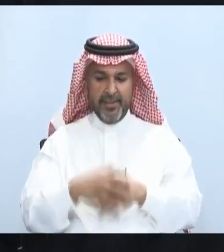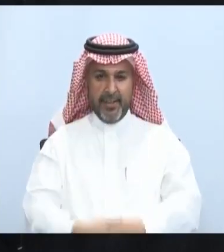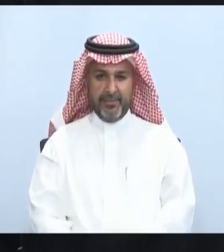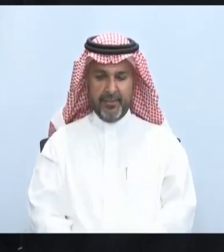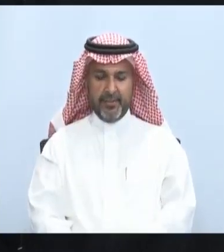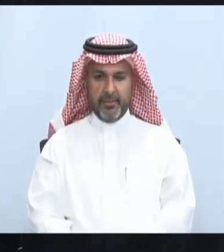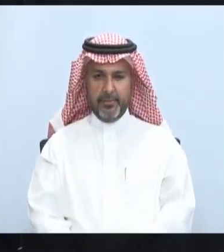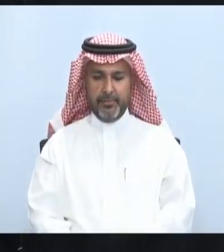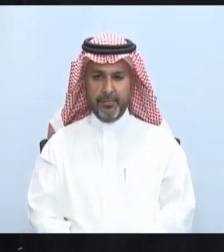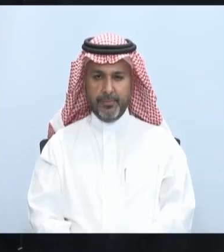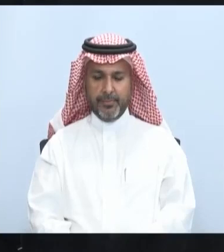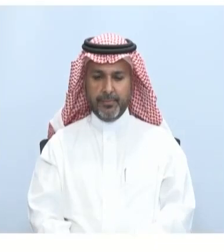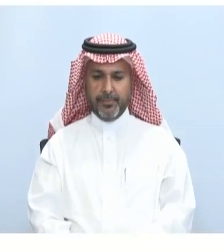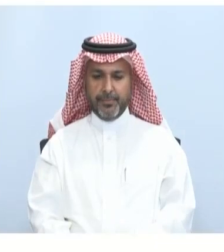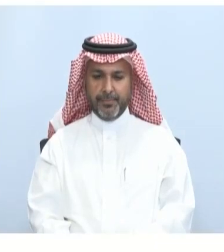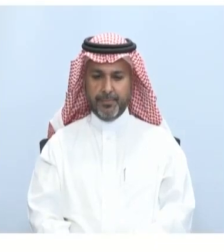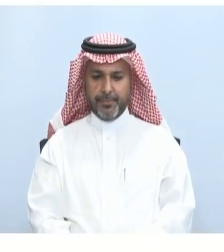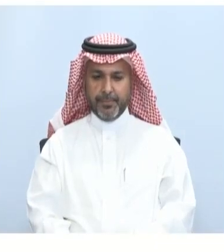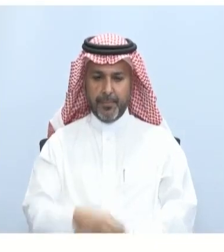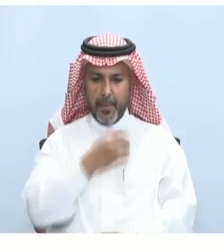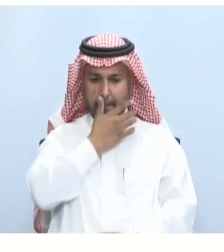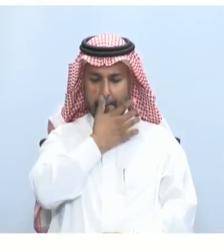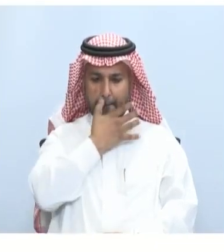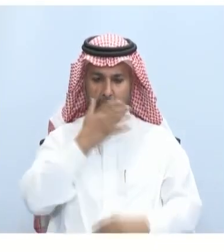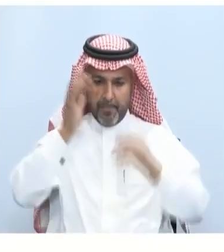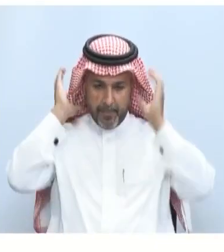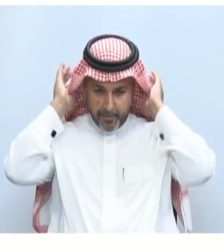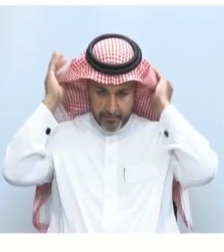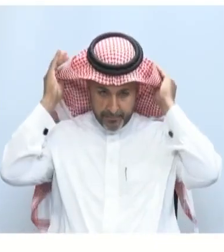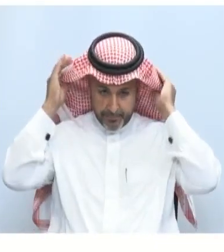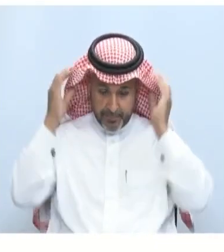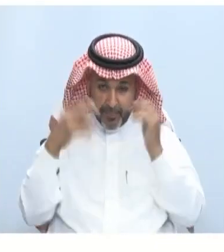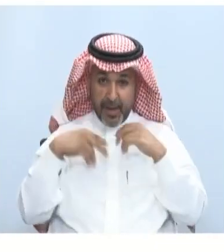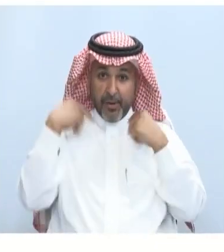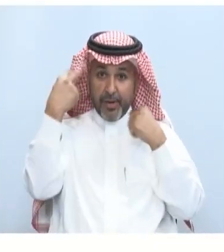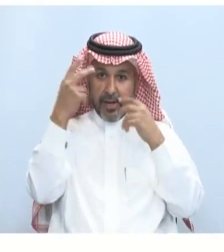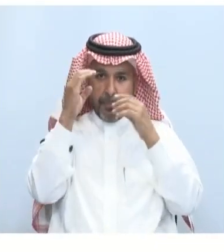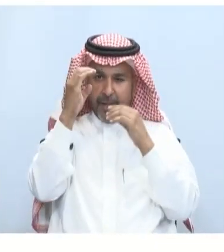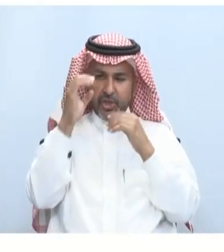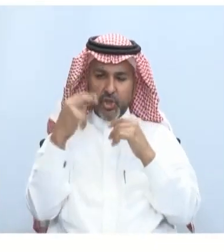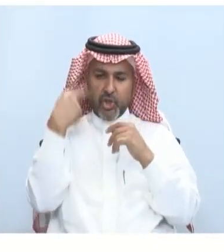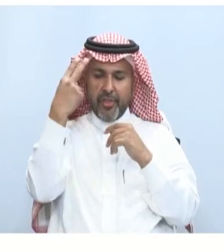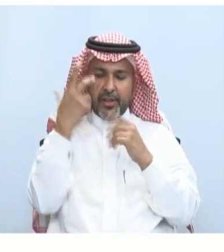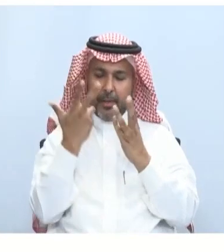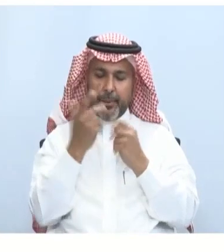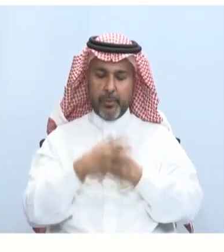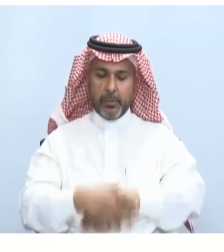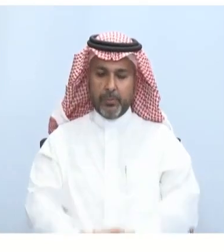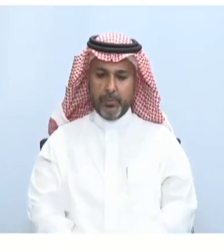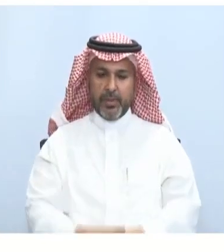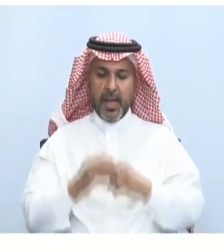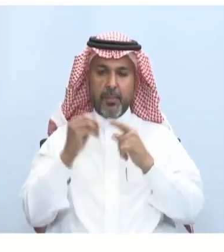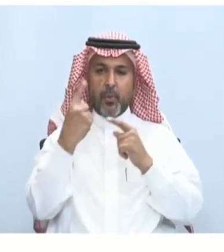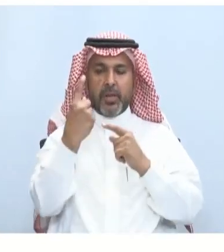والسالب راح يطلع بالاي طيب لما نربع الجذر هنا احسنتم ممتاز راح يعطيني